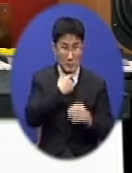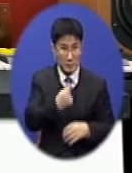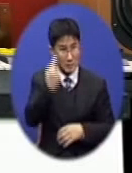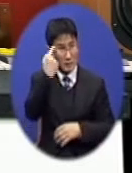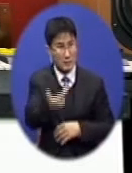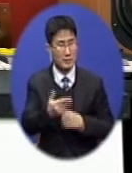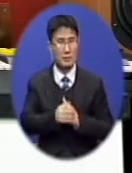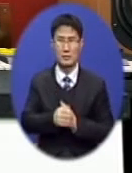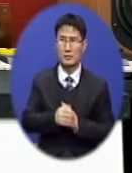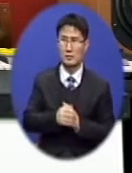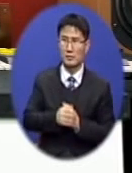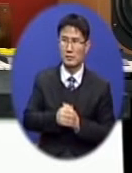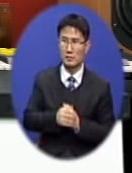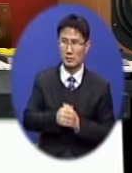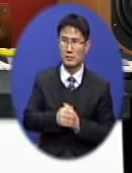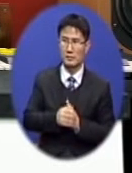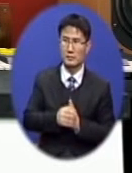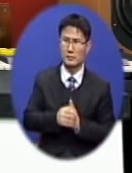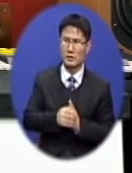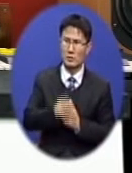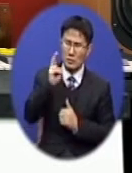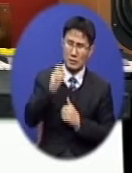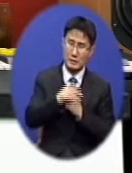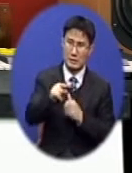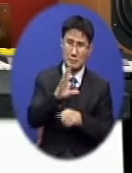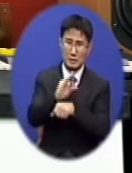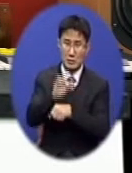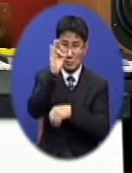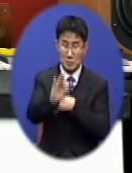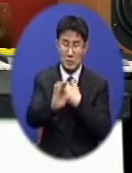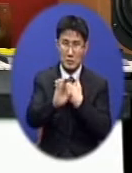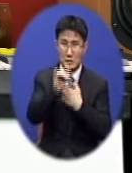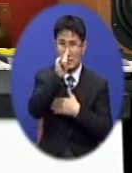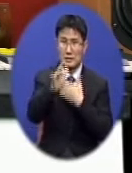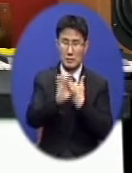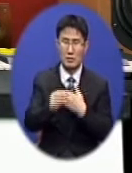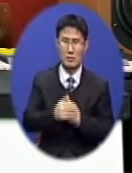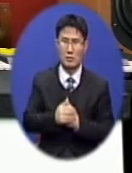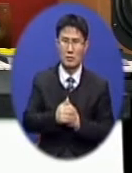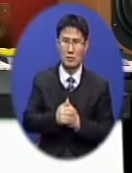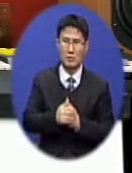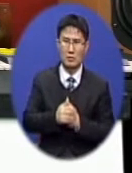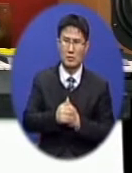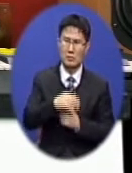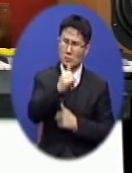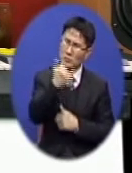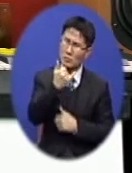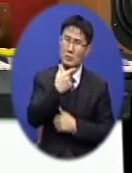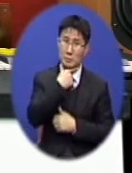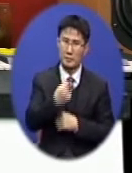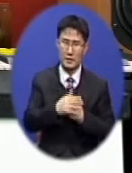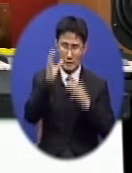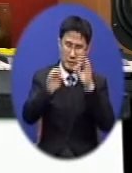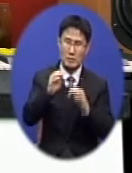거예요? 네. 그러니까요. 네. 혹시 이 방송을 보고 있다면 네. 전화는 조심합니다. 근데 예, 찾고